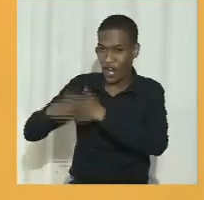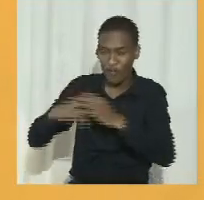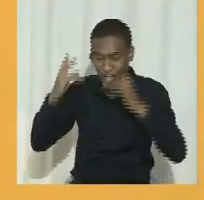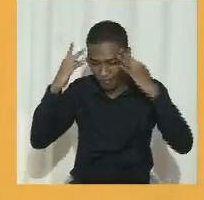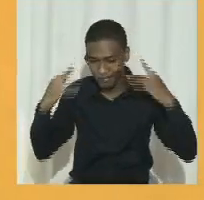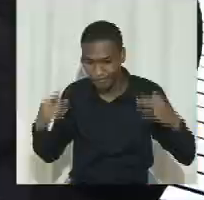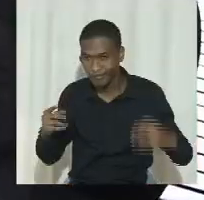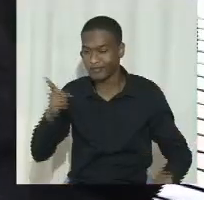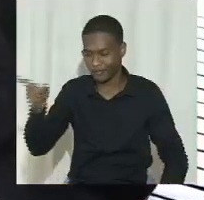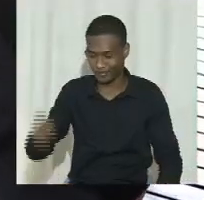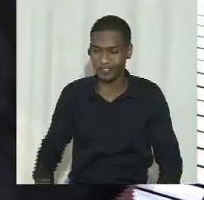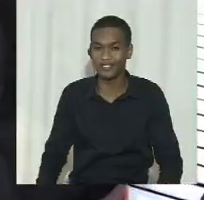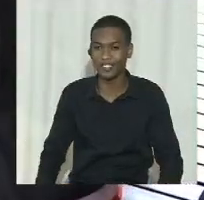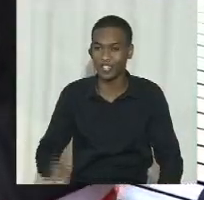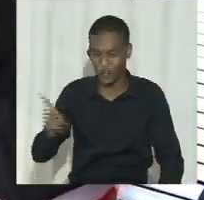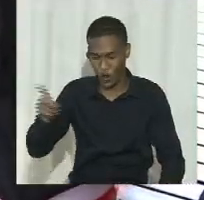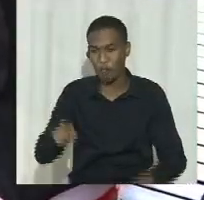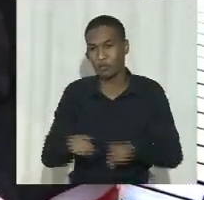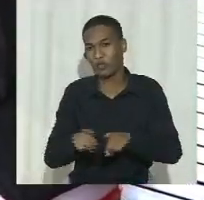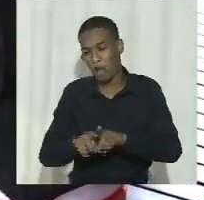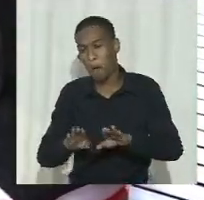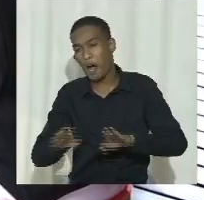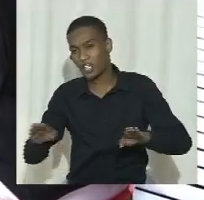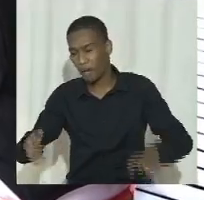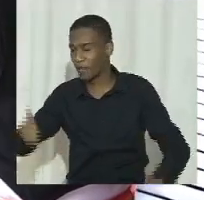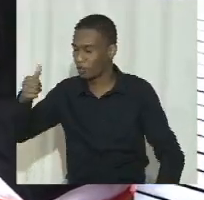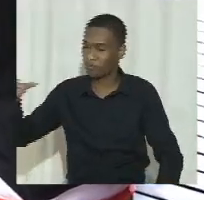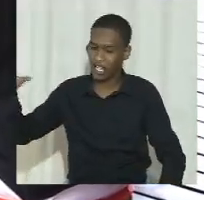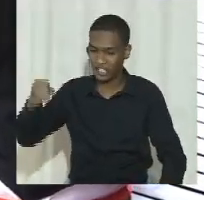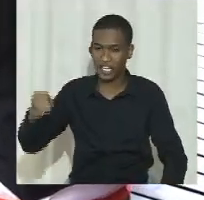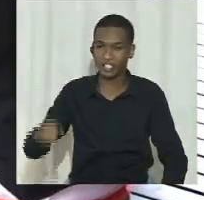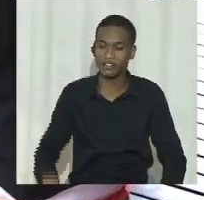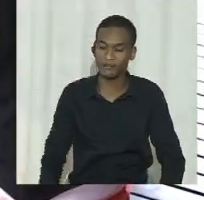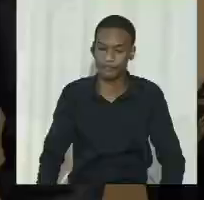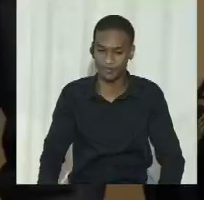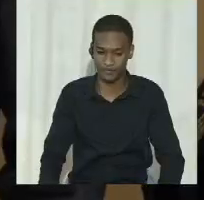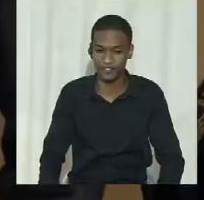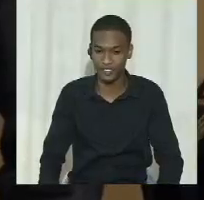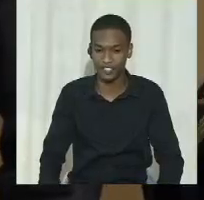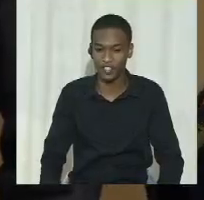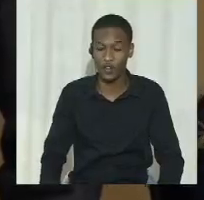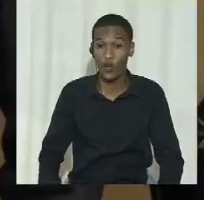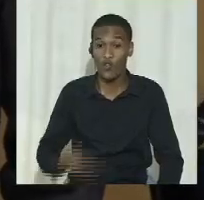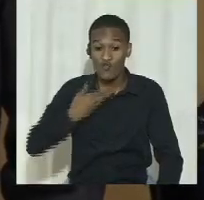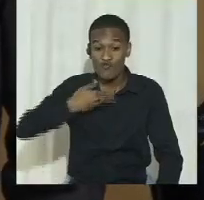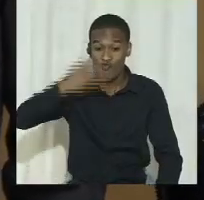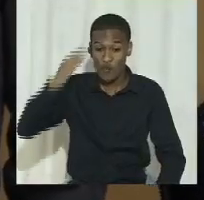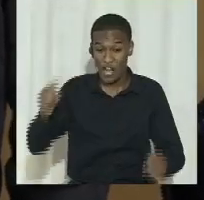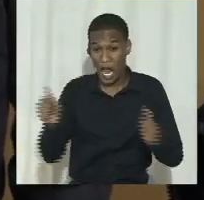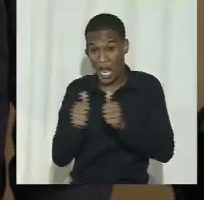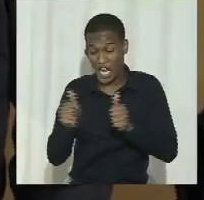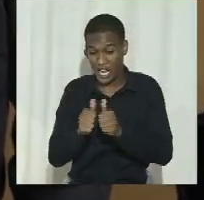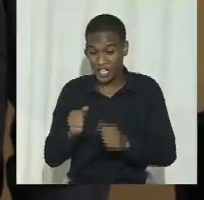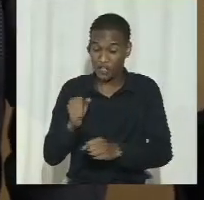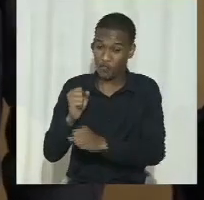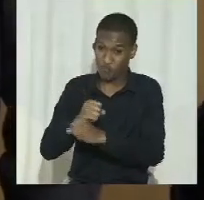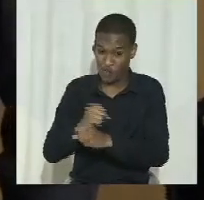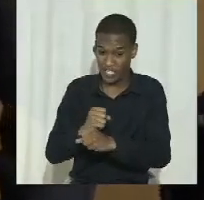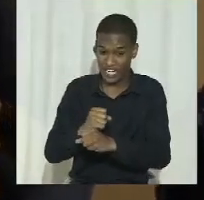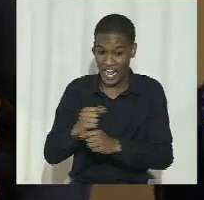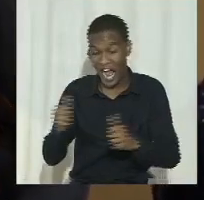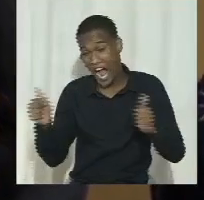tsirairay no mandamina ny olona anatrika. Ay, izay olona akaiky ihany fa mbi akaiky izany